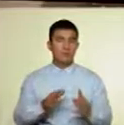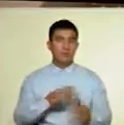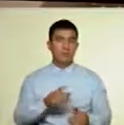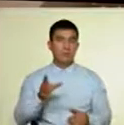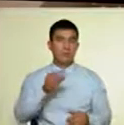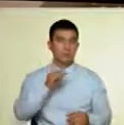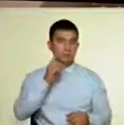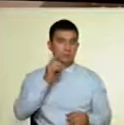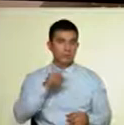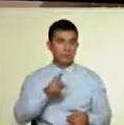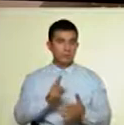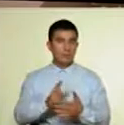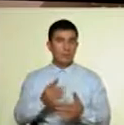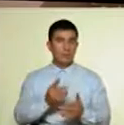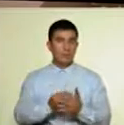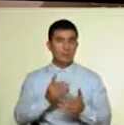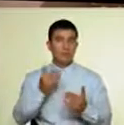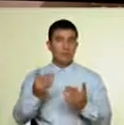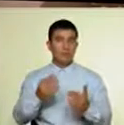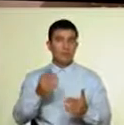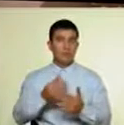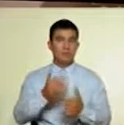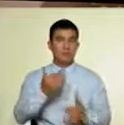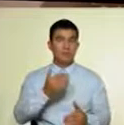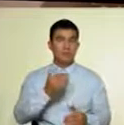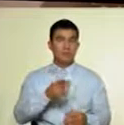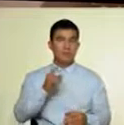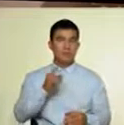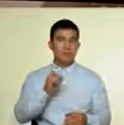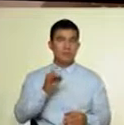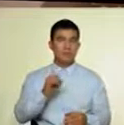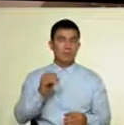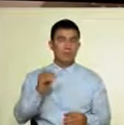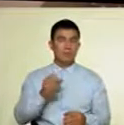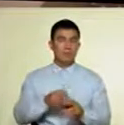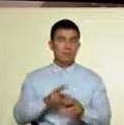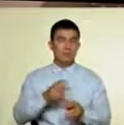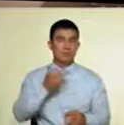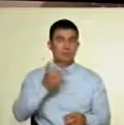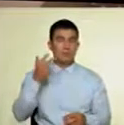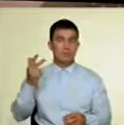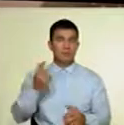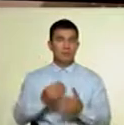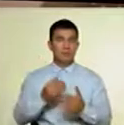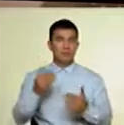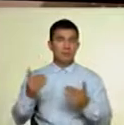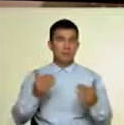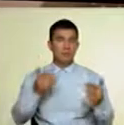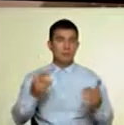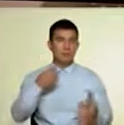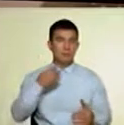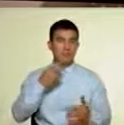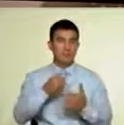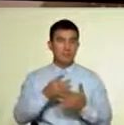o'tish kerak, mana bu darajalarni ko'paytirishda darajaning xossalaridan foydalandik. Aynan qaysi xossasidan